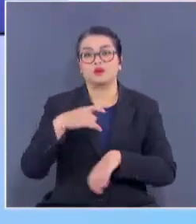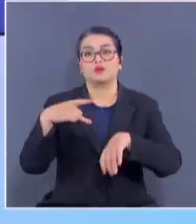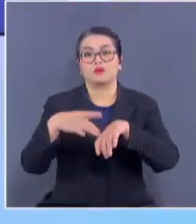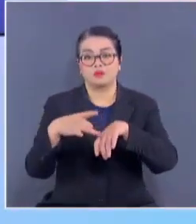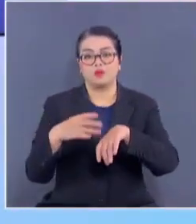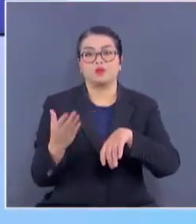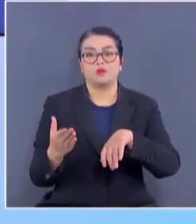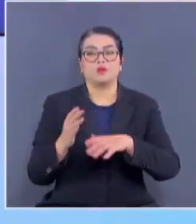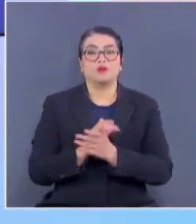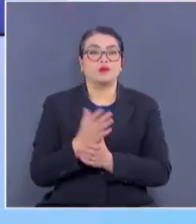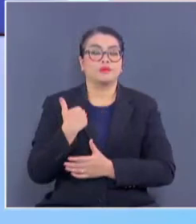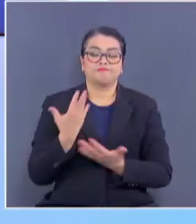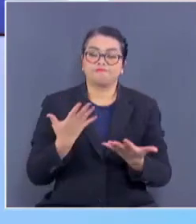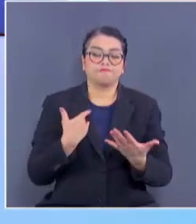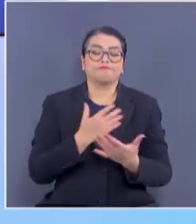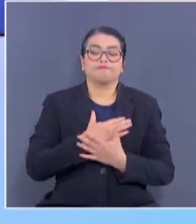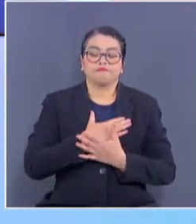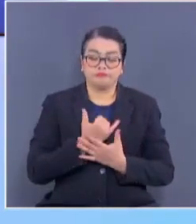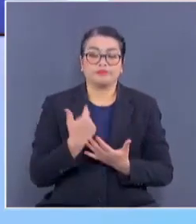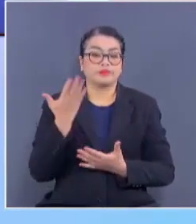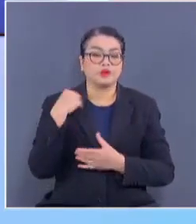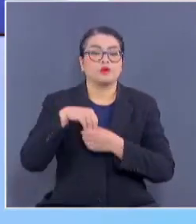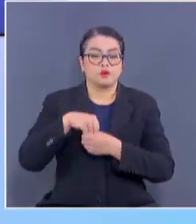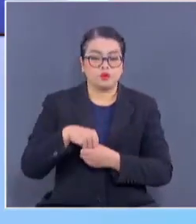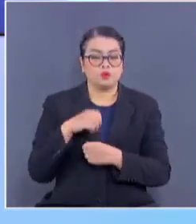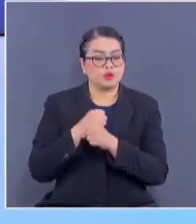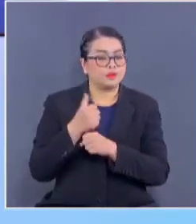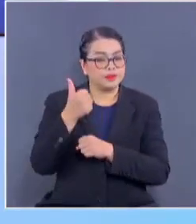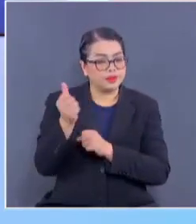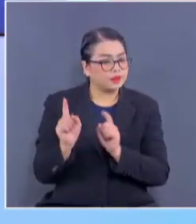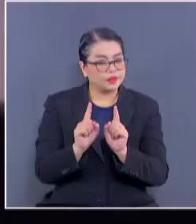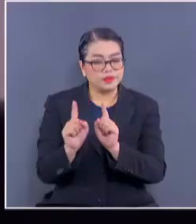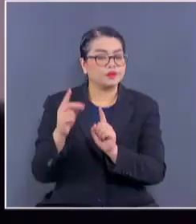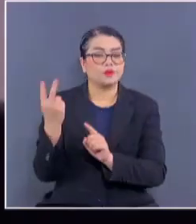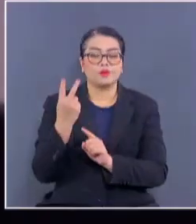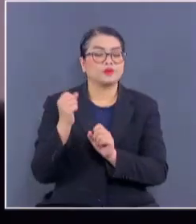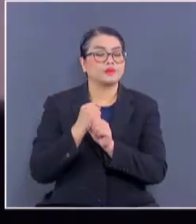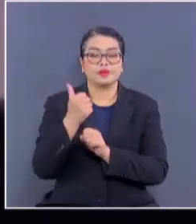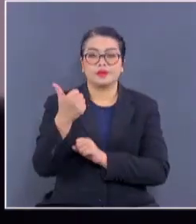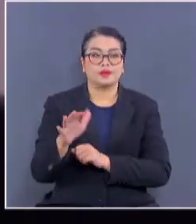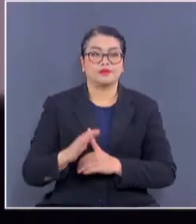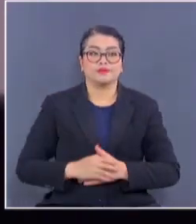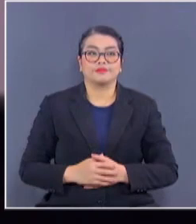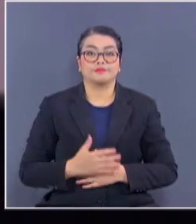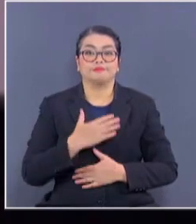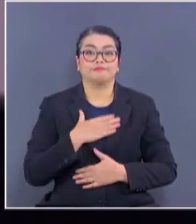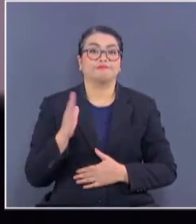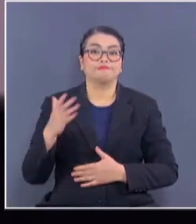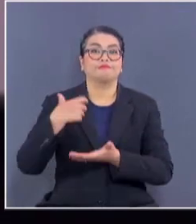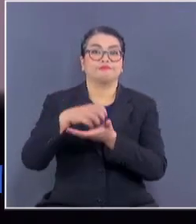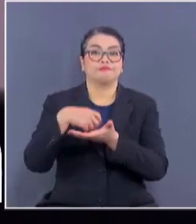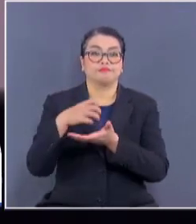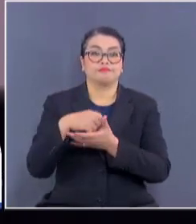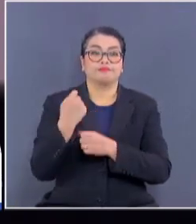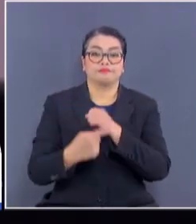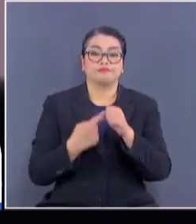าตัวก็เผยค่ะว่าไม่มีอะไรติดค้างนะคะเพราะว่าตอนที่อยู่ด้วยกันเนี่ยทำดีที่สุดแล้วค่ะโดยหนุ่มโตโน่เผยว่าครบร